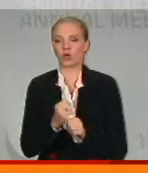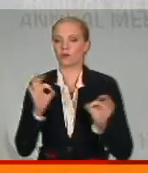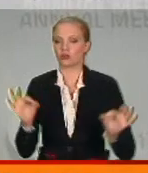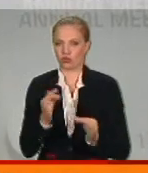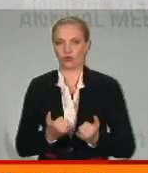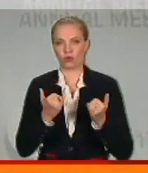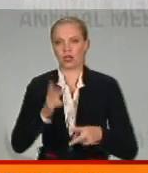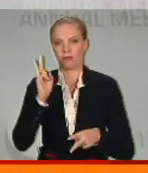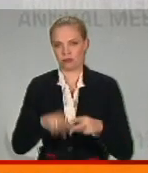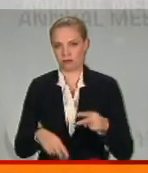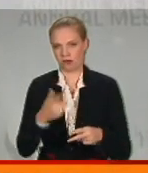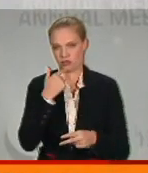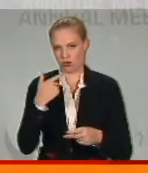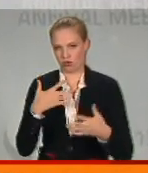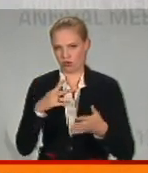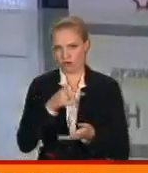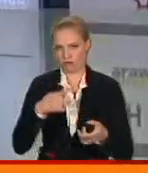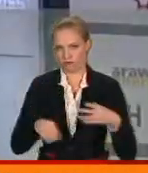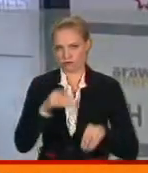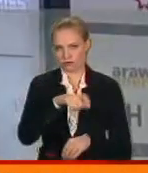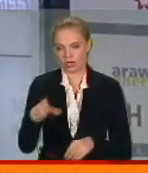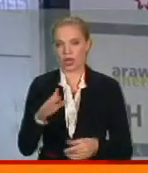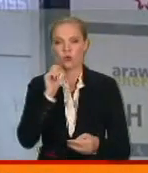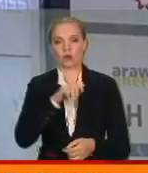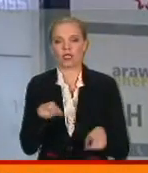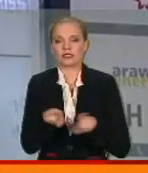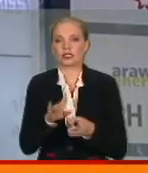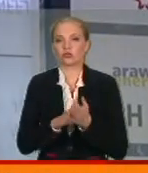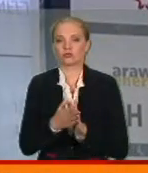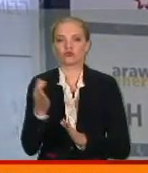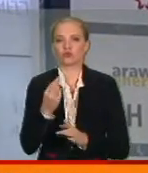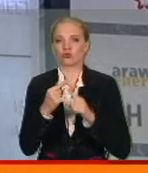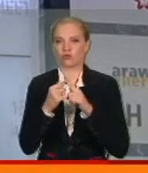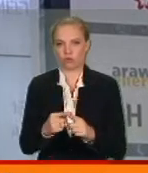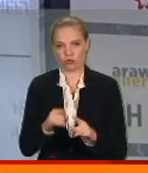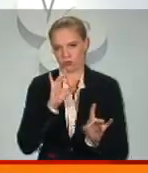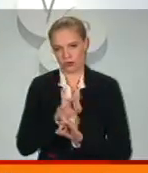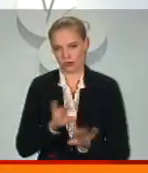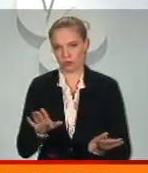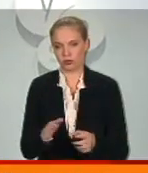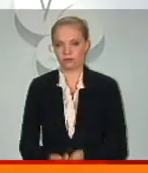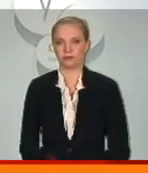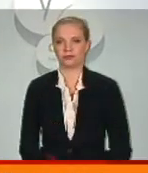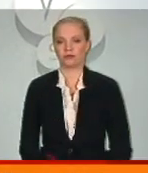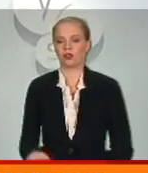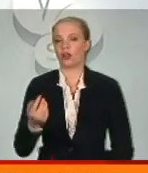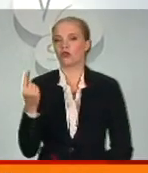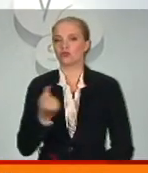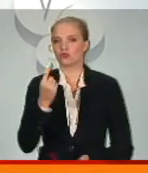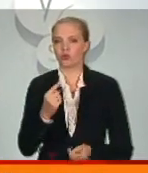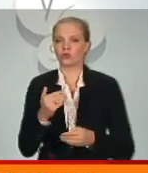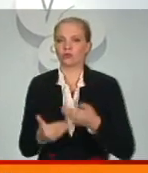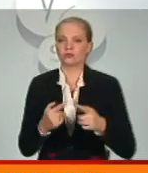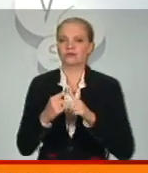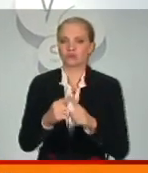для припинення кровопролиття Україна ж За такої ситуації на жодні поступки ворогові не піде жодного Кроку